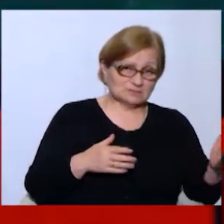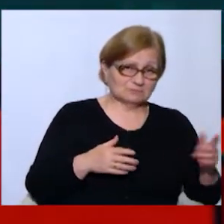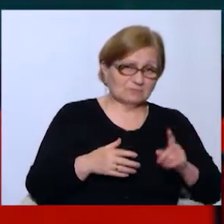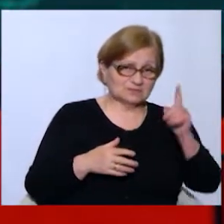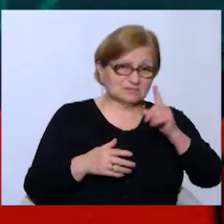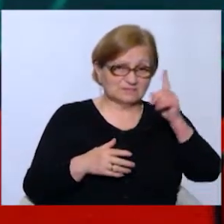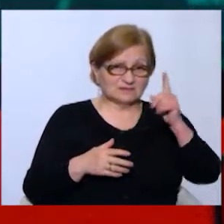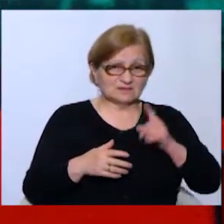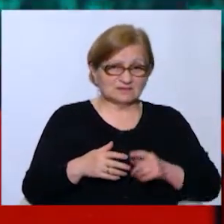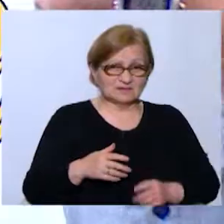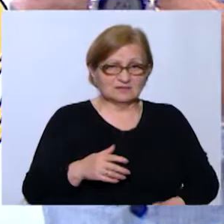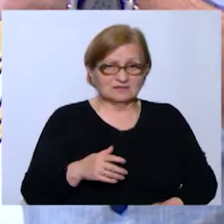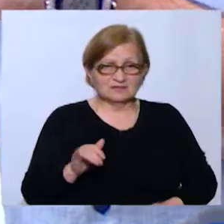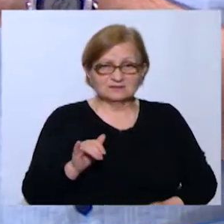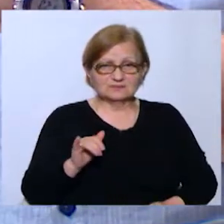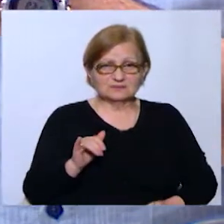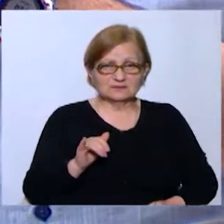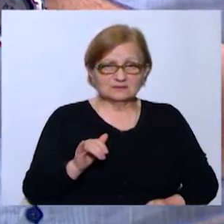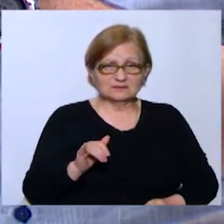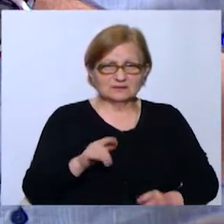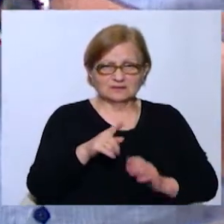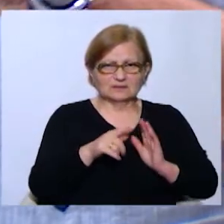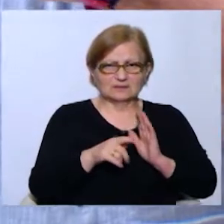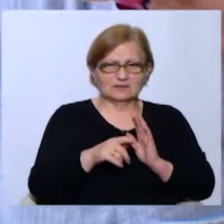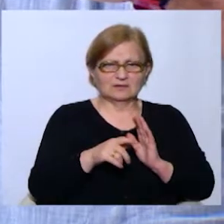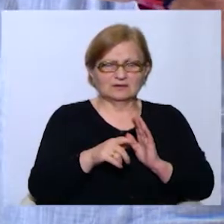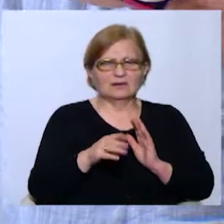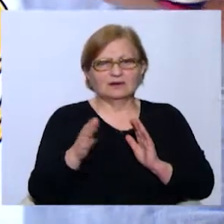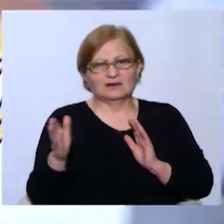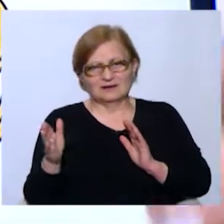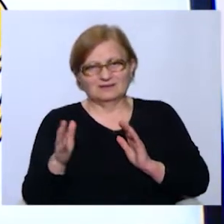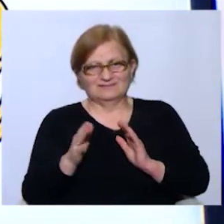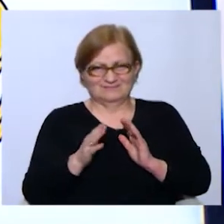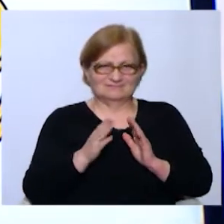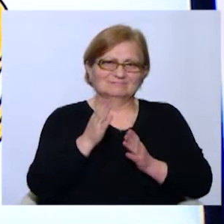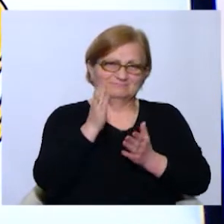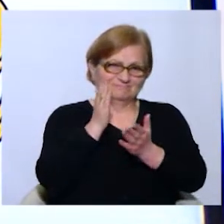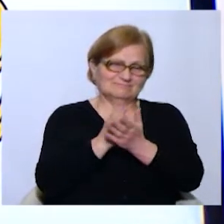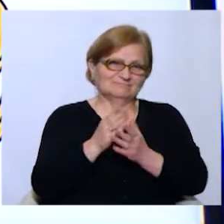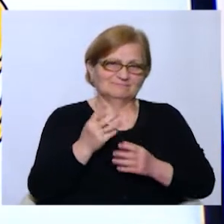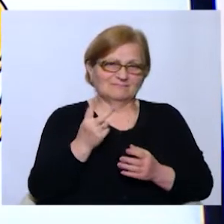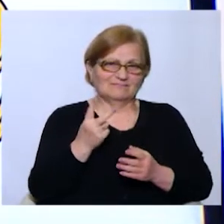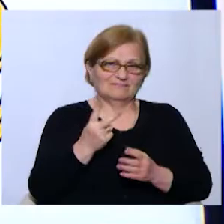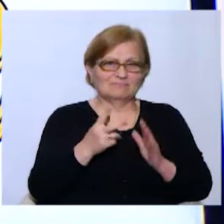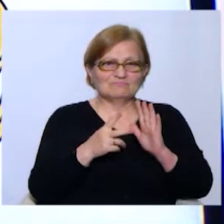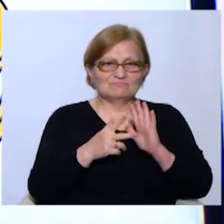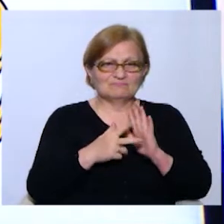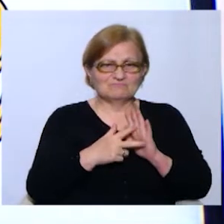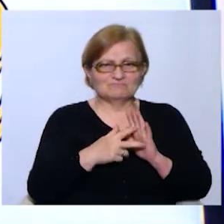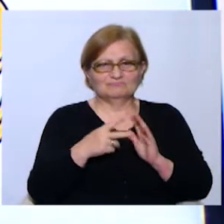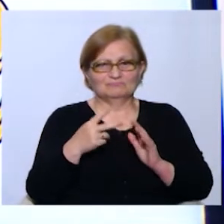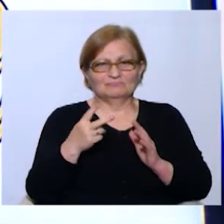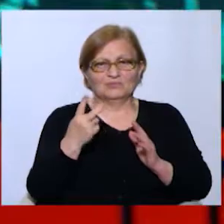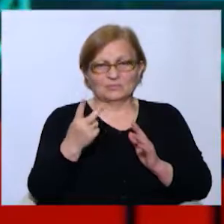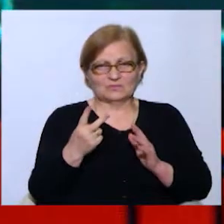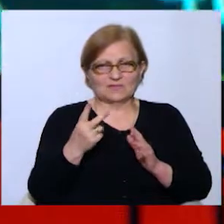ზემოთ, ზემოთ. აბა, წავედი, წავედი, წავედი, წავედი, იქით, აქეთ. ოო, მივედით. ოჩახ. აჰა, 8-იანი